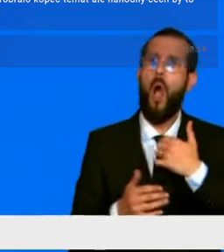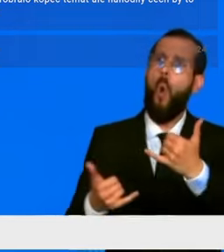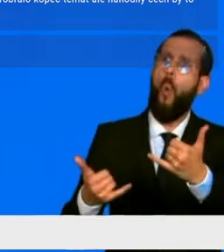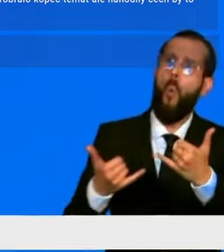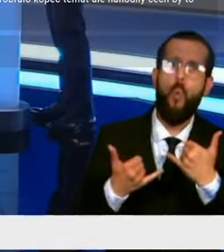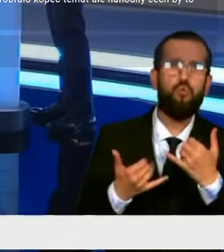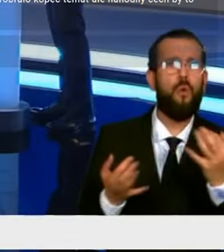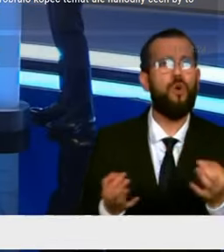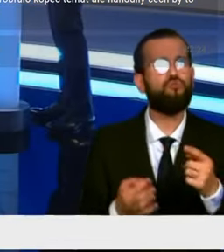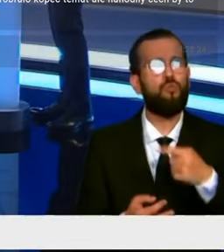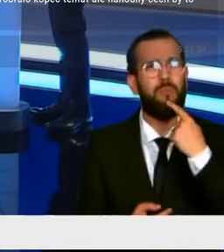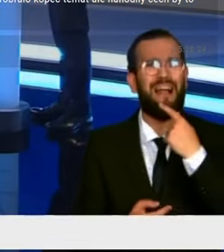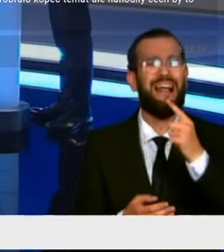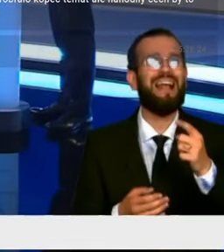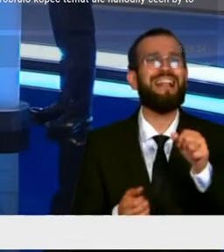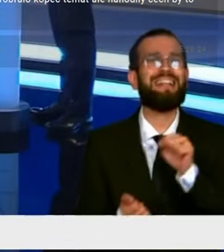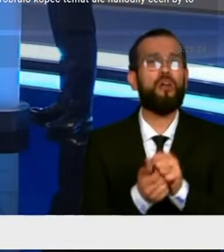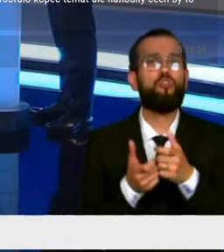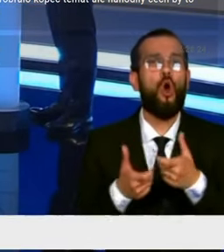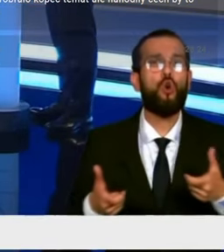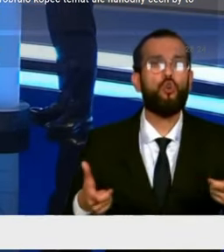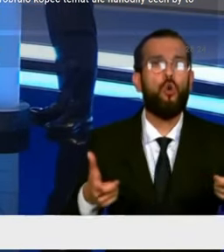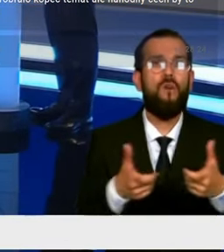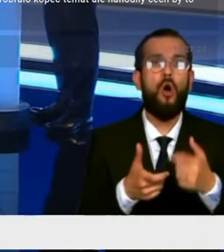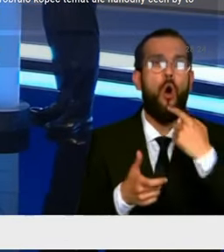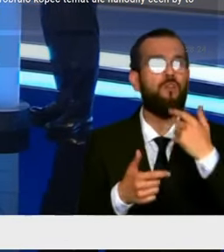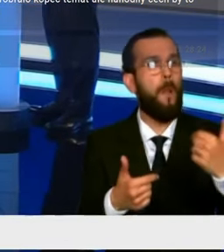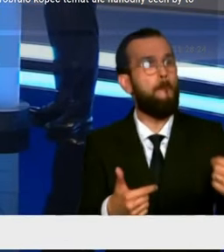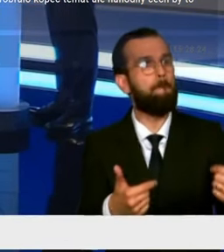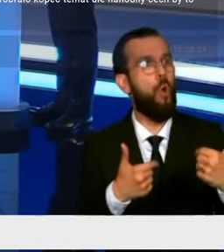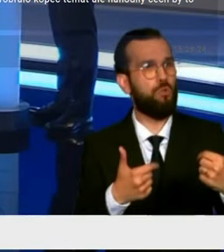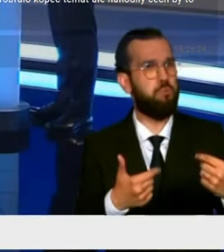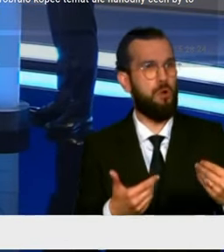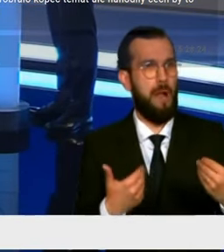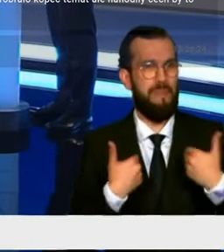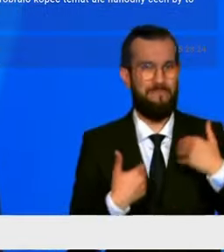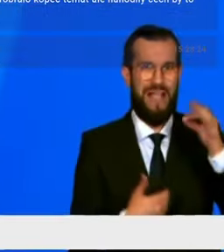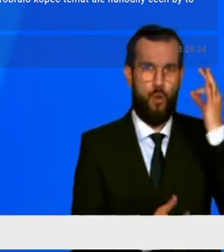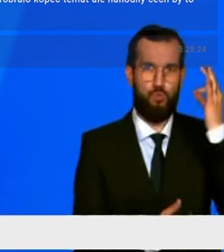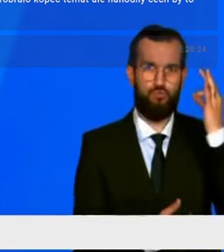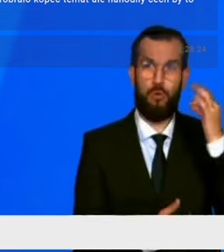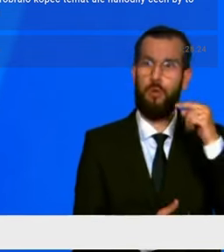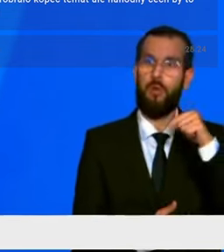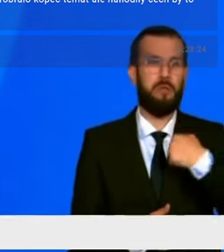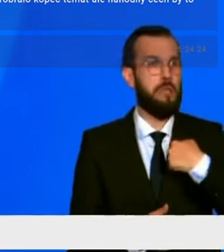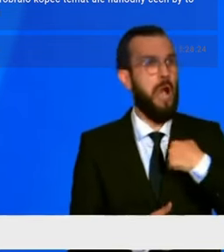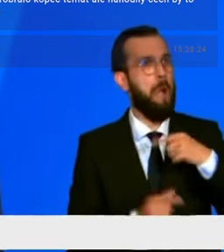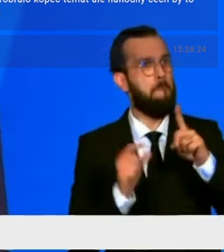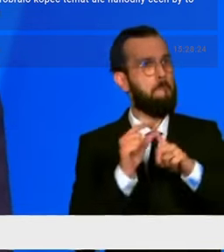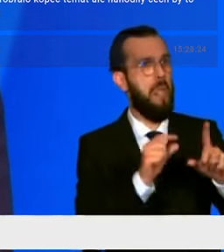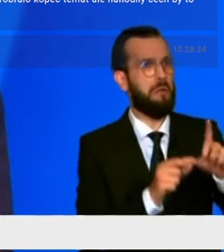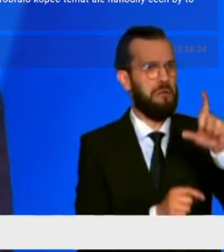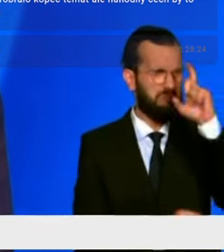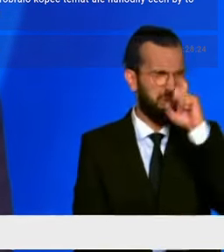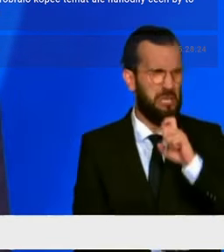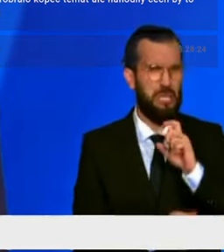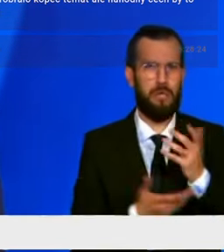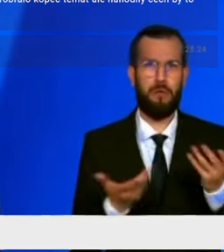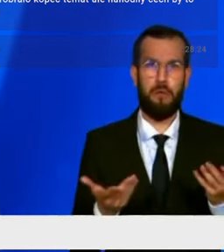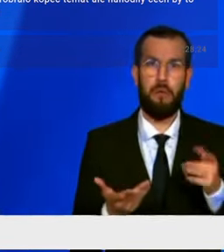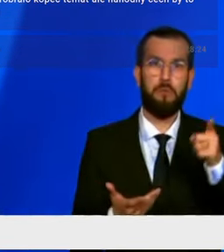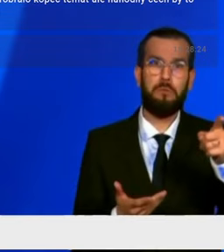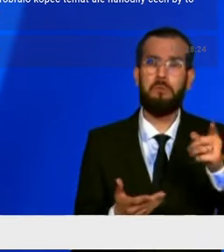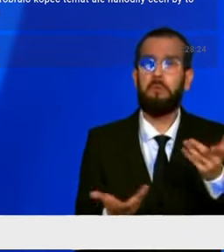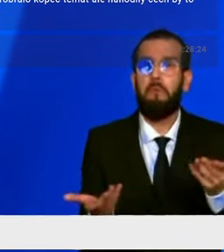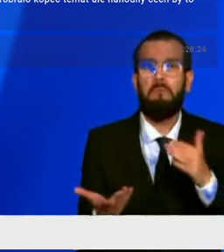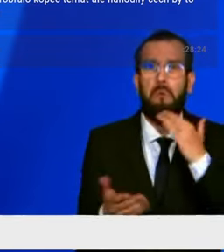korčoka ČOV konferenciu na ktorej oznamoval podporu vám kde mňa označoval za najväčšie slovenskej politiky Vy ste boli veľmi